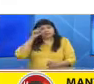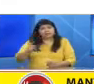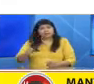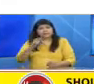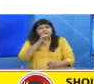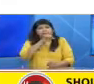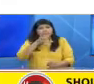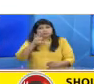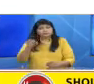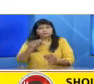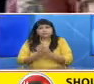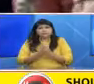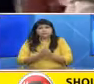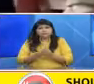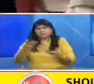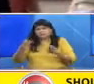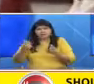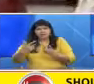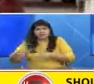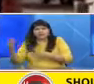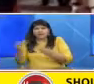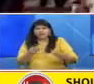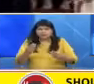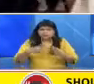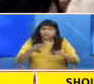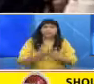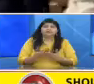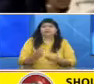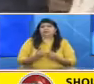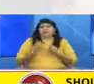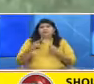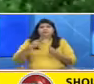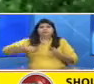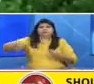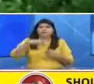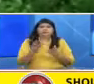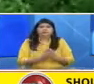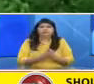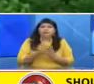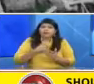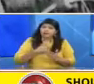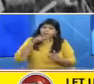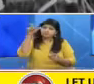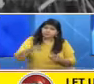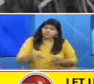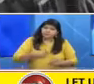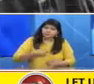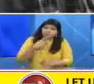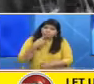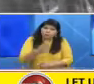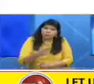150 ऐसे ही आकर के चला जाए हमें मंजूर है क्या? जी नहीं देशवासियों, हम सब अपने आप से